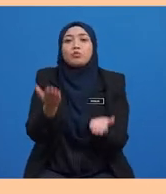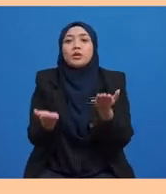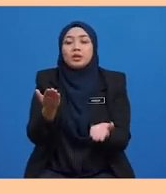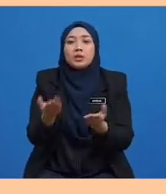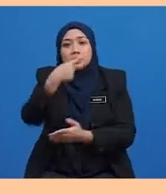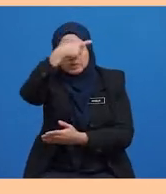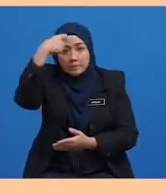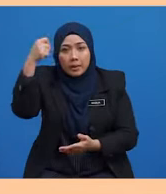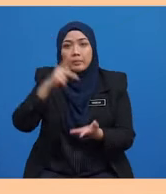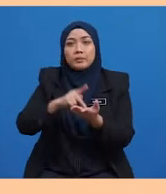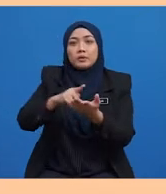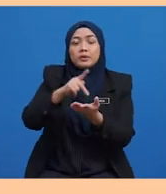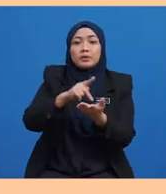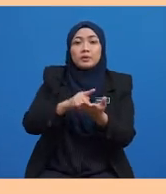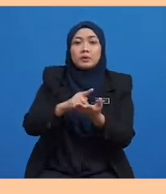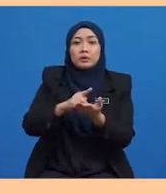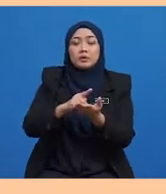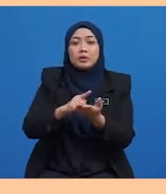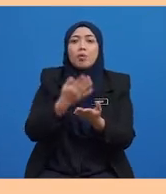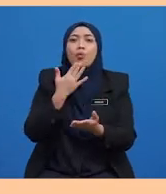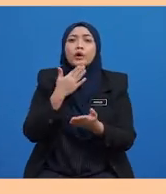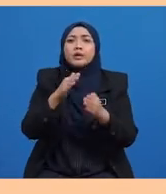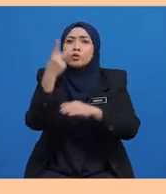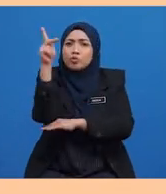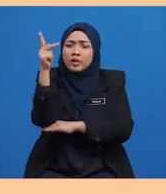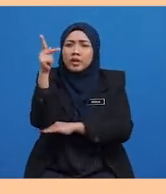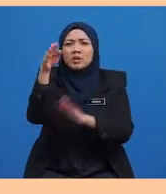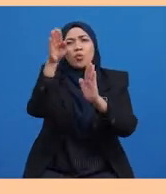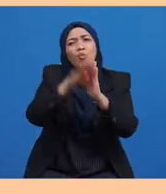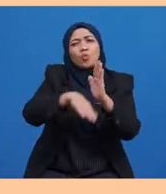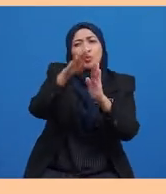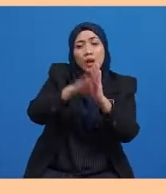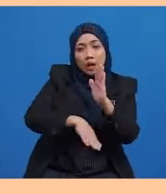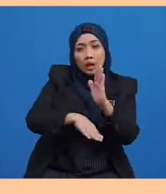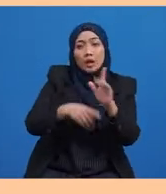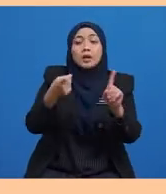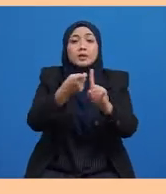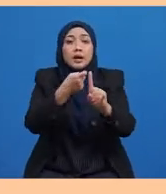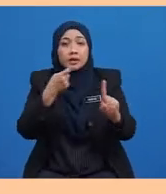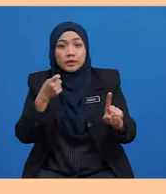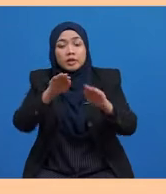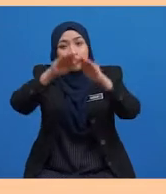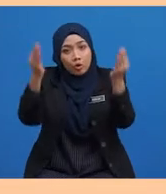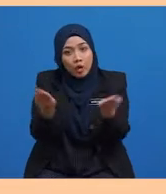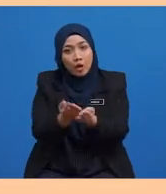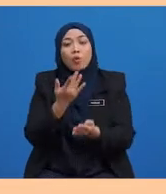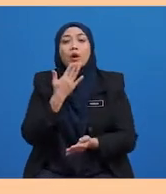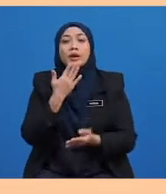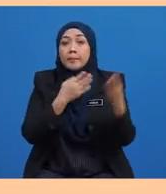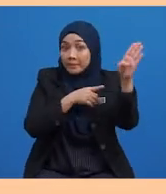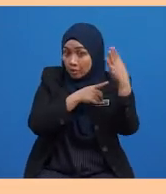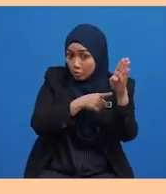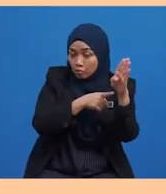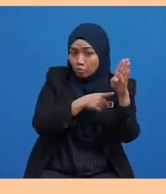kerana bilangan bola berwarna kuning kurang daripada bola berwarna biru.